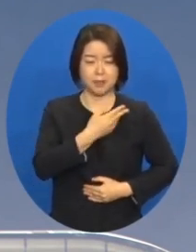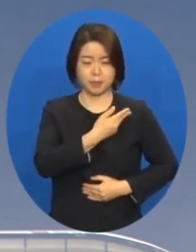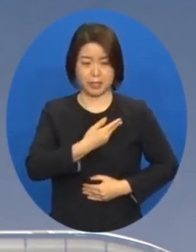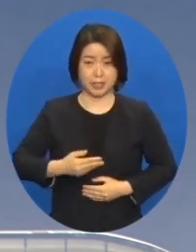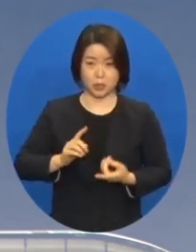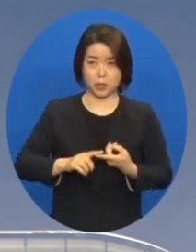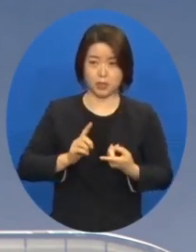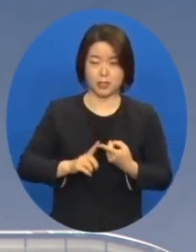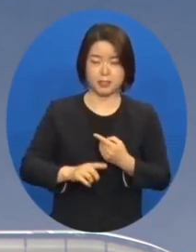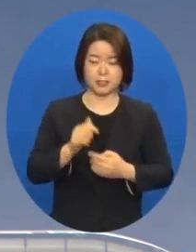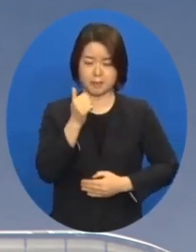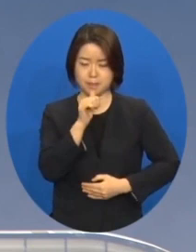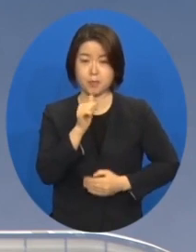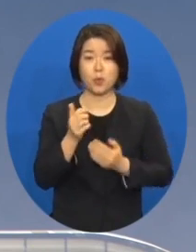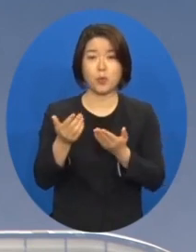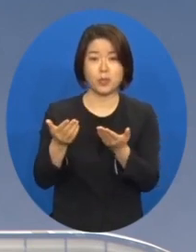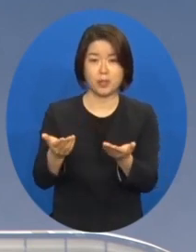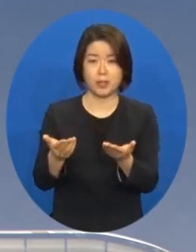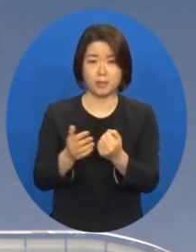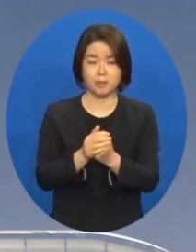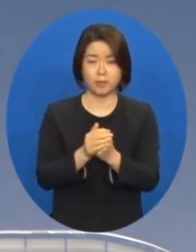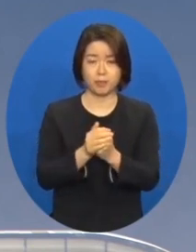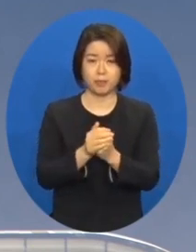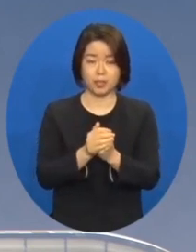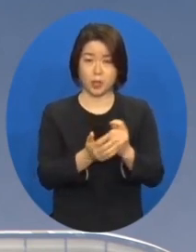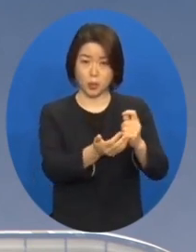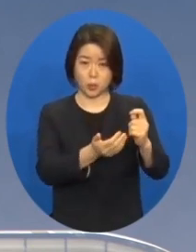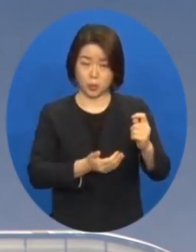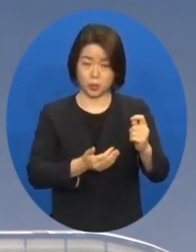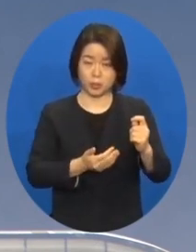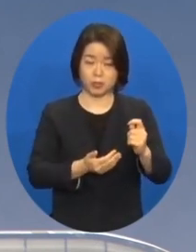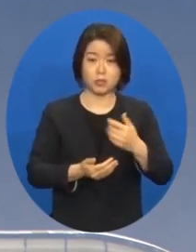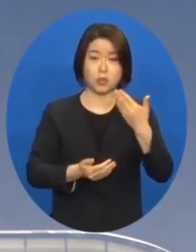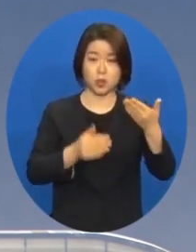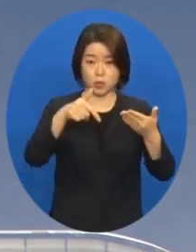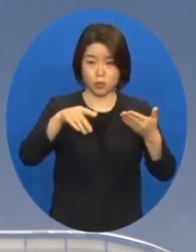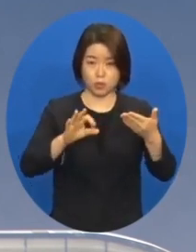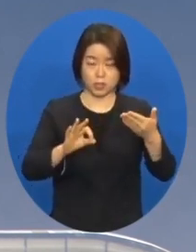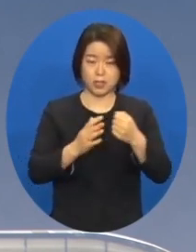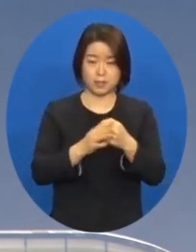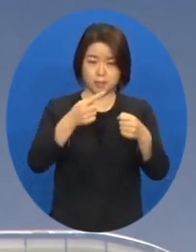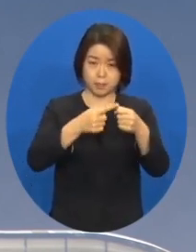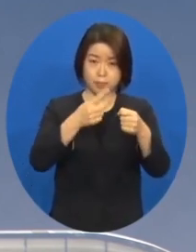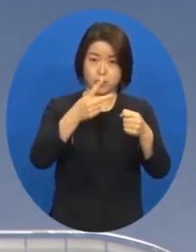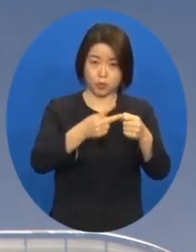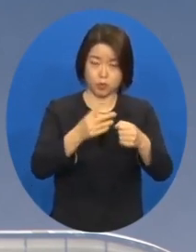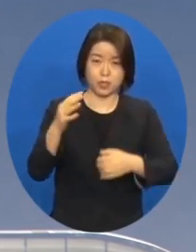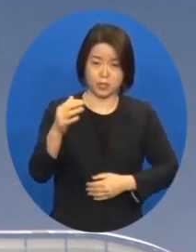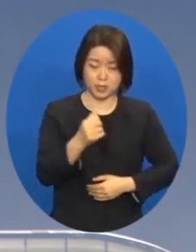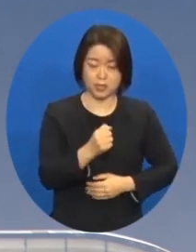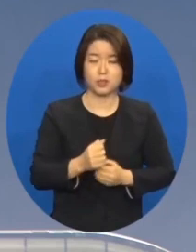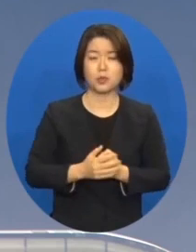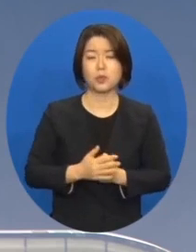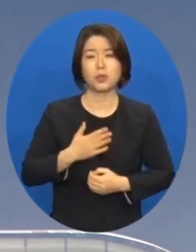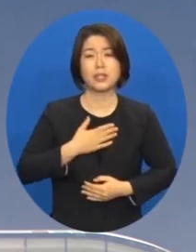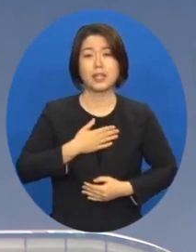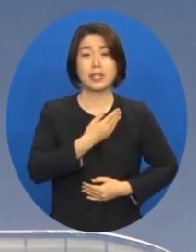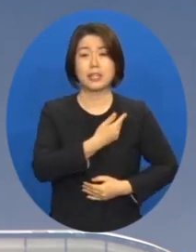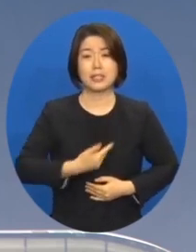사실을 변호하는데 고린도전서 9장에는 두 가지 내용을 가지고 자기의 사도가